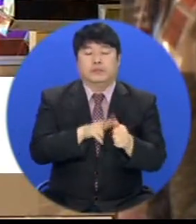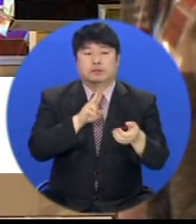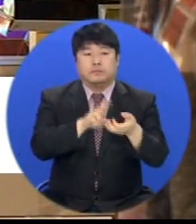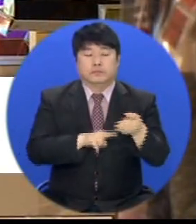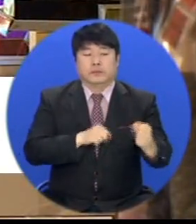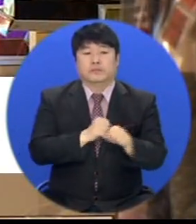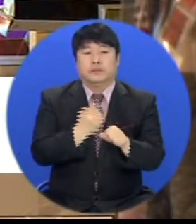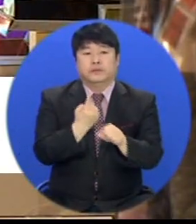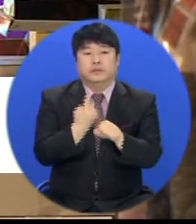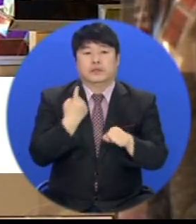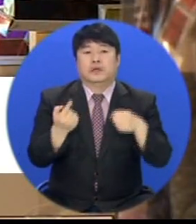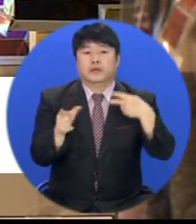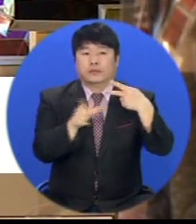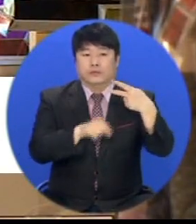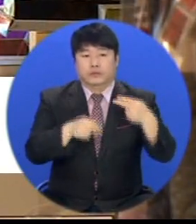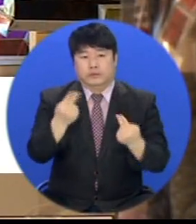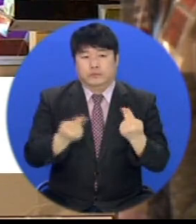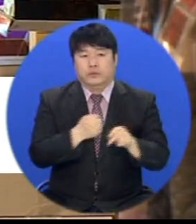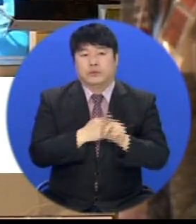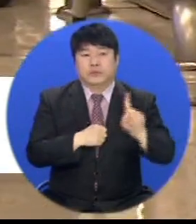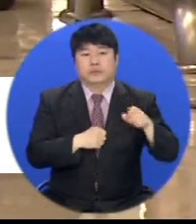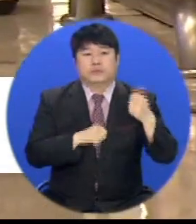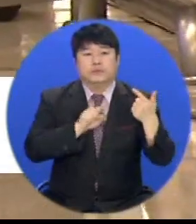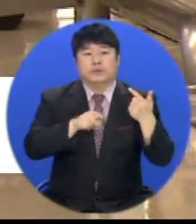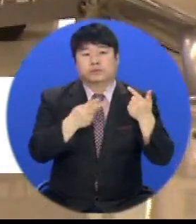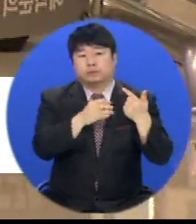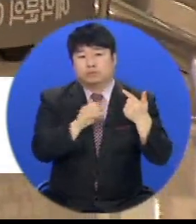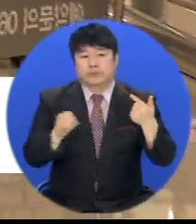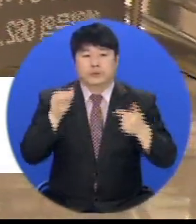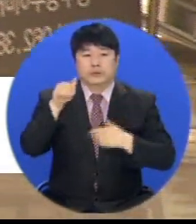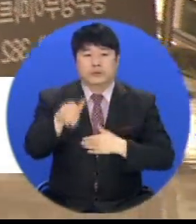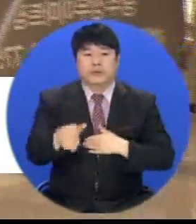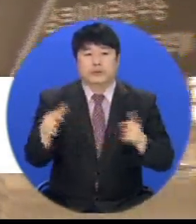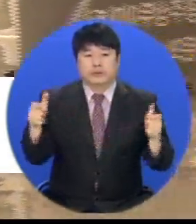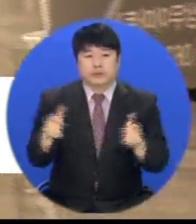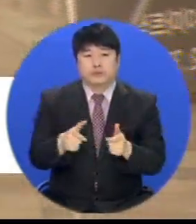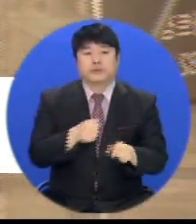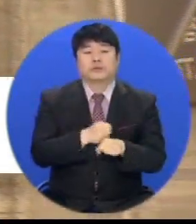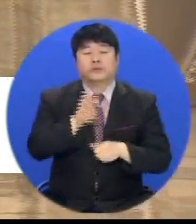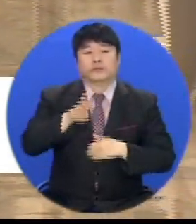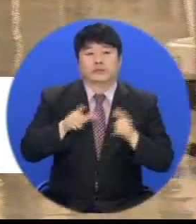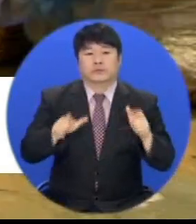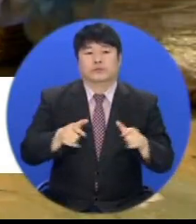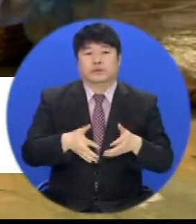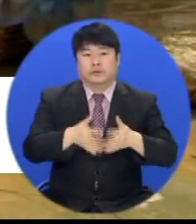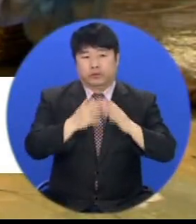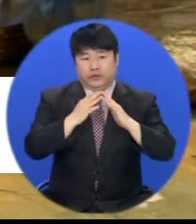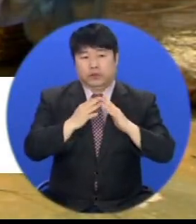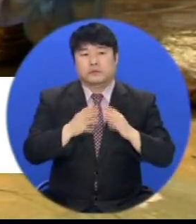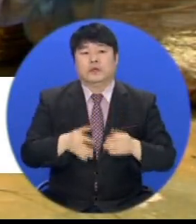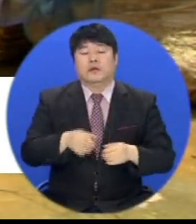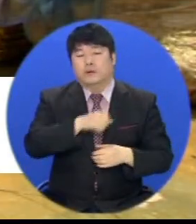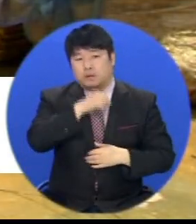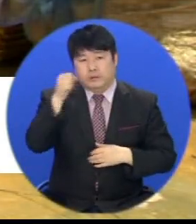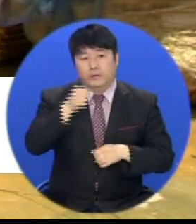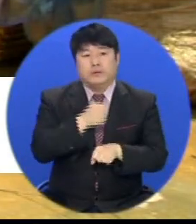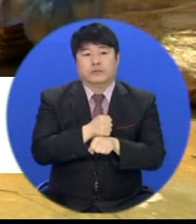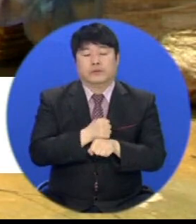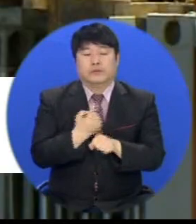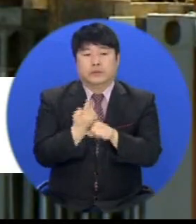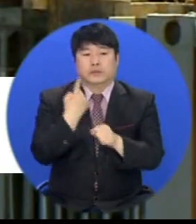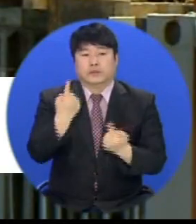판매액이 지난해 2월에 비해 16.6% 감소했습니다. 광주 지역의 건설 수주액 역시